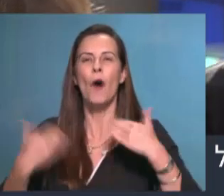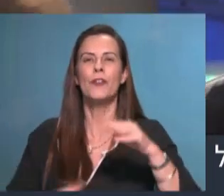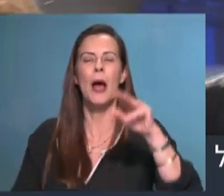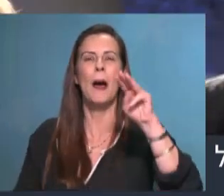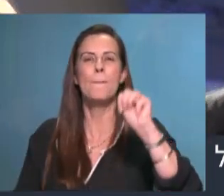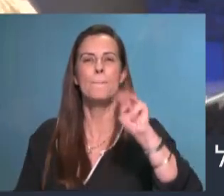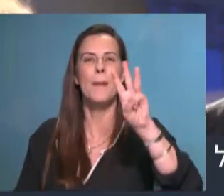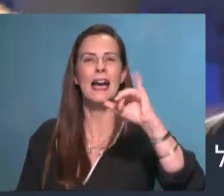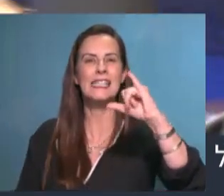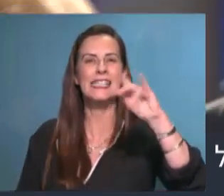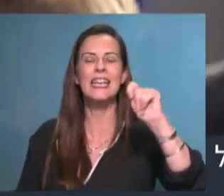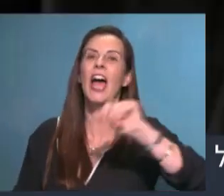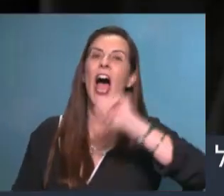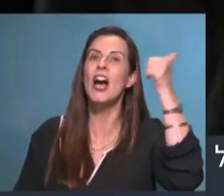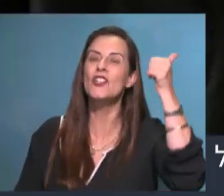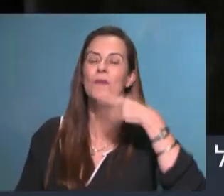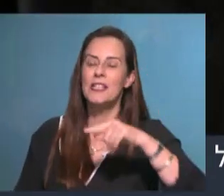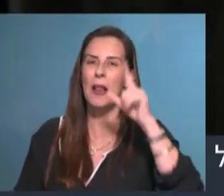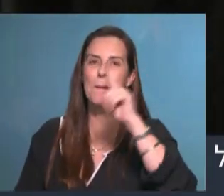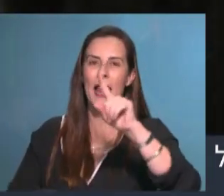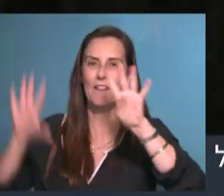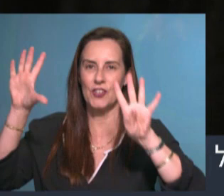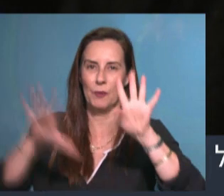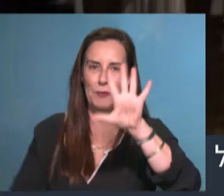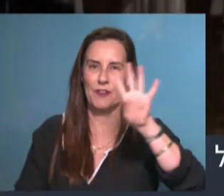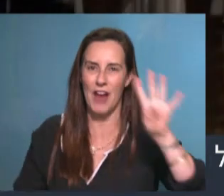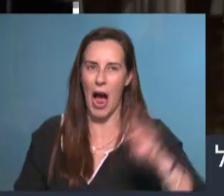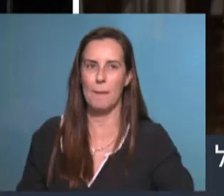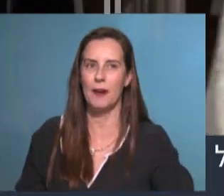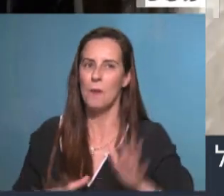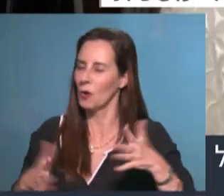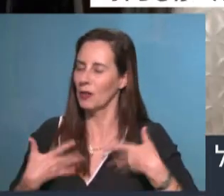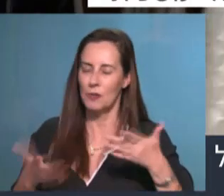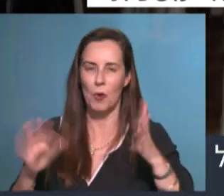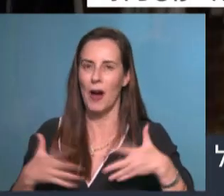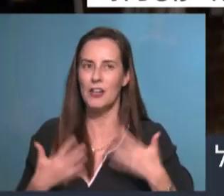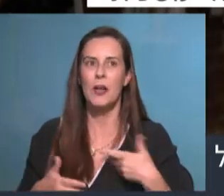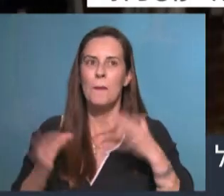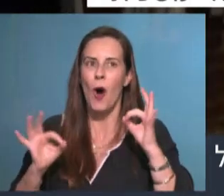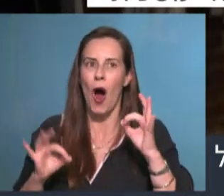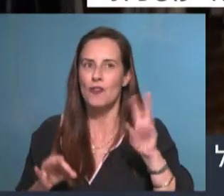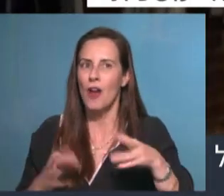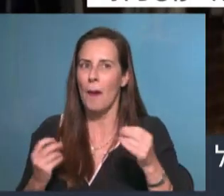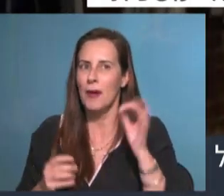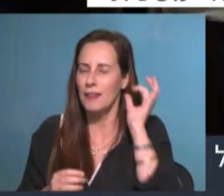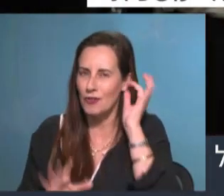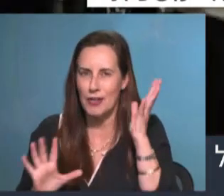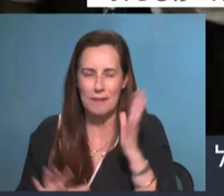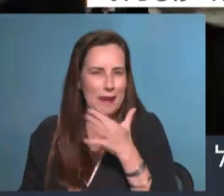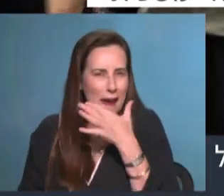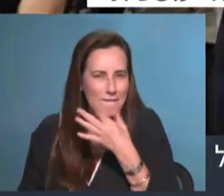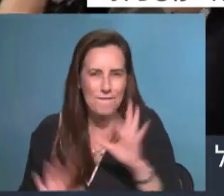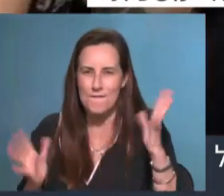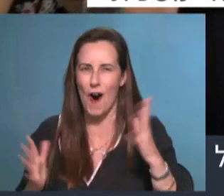הראשון שהוקם בישראל ב-1954. מאוד מרגש, מאוד מרגש, במיוחד שמסביבי יש כל כך הרבה נשים